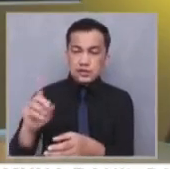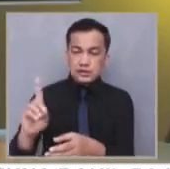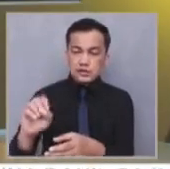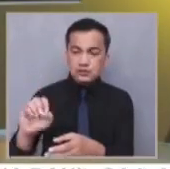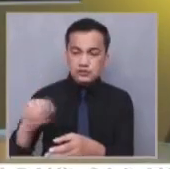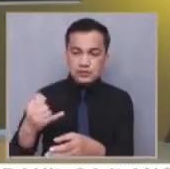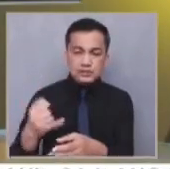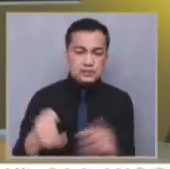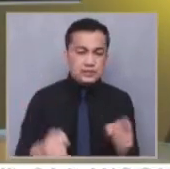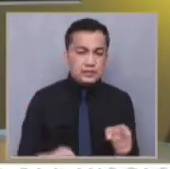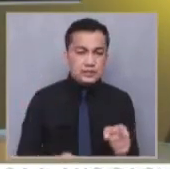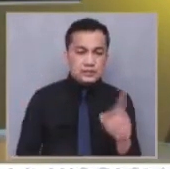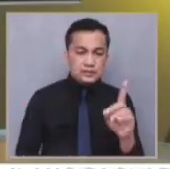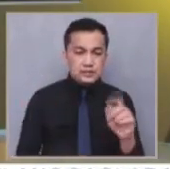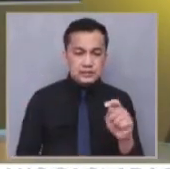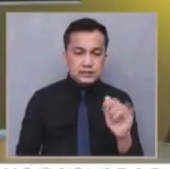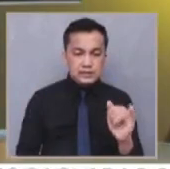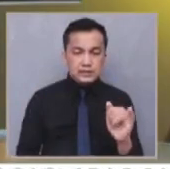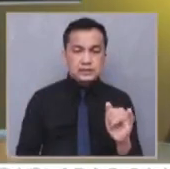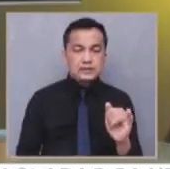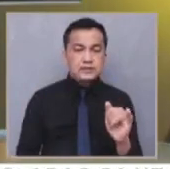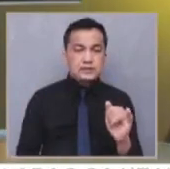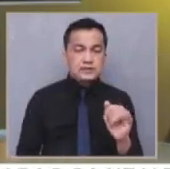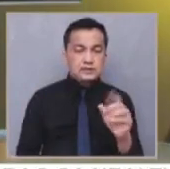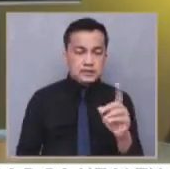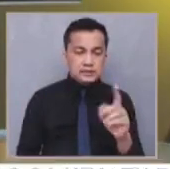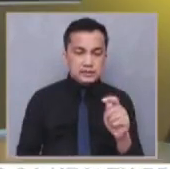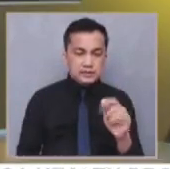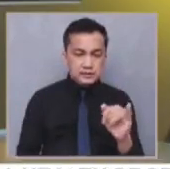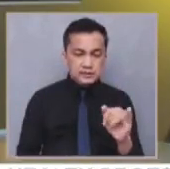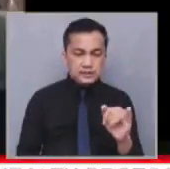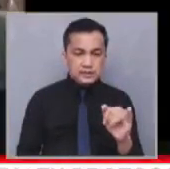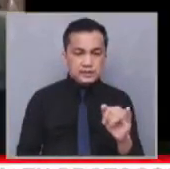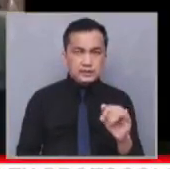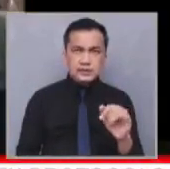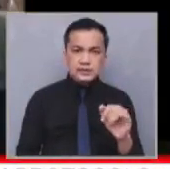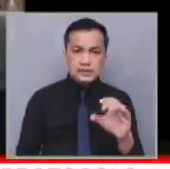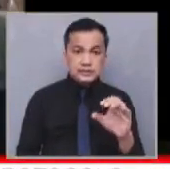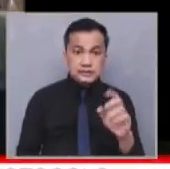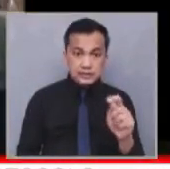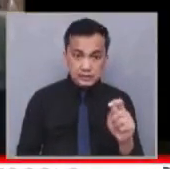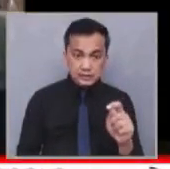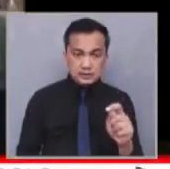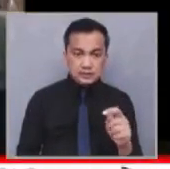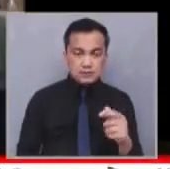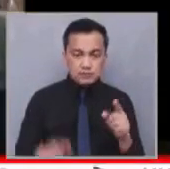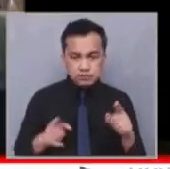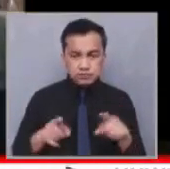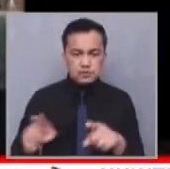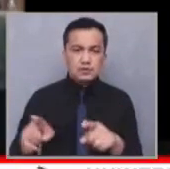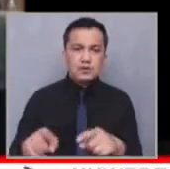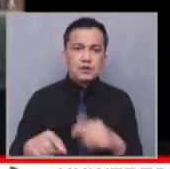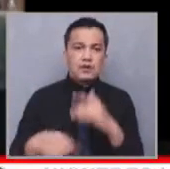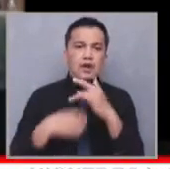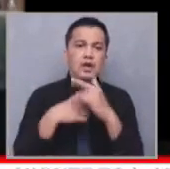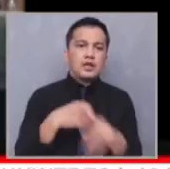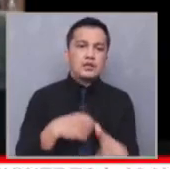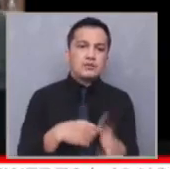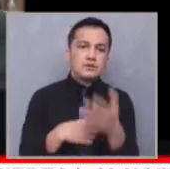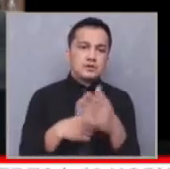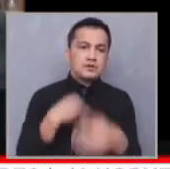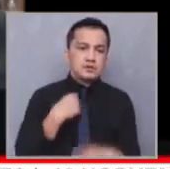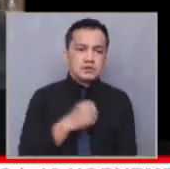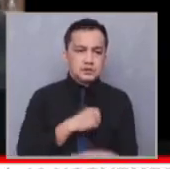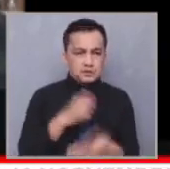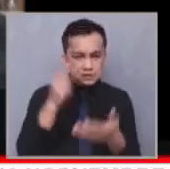Information and Communication Technology o DICT. Pero inabot na ng madaling araw ang Senado para tiyaking hindi